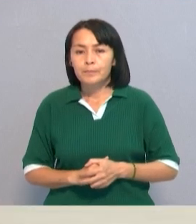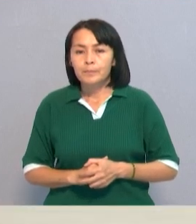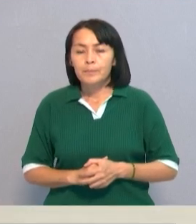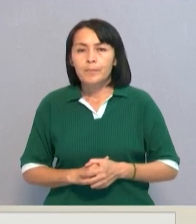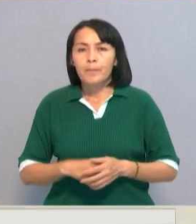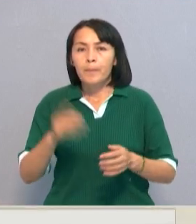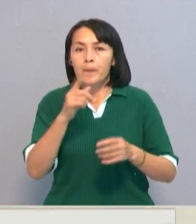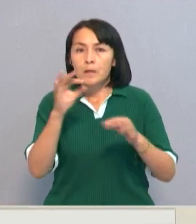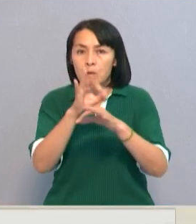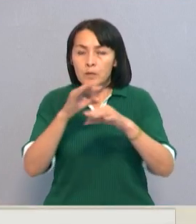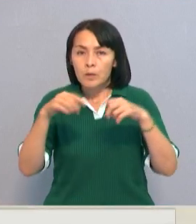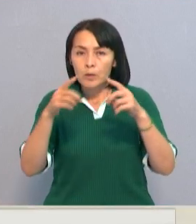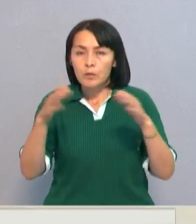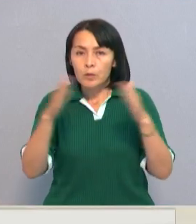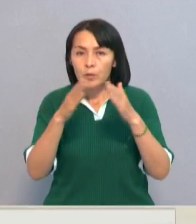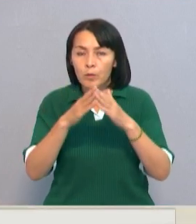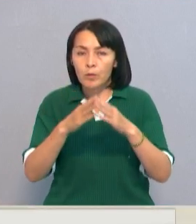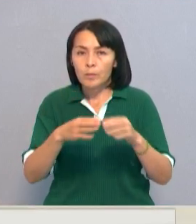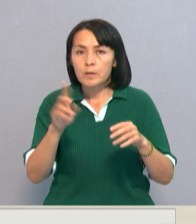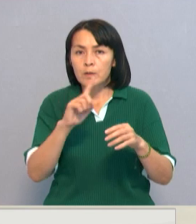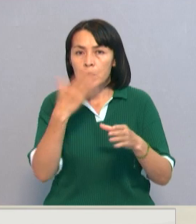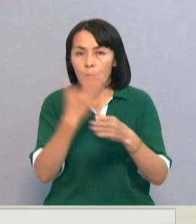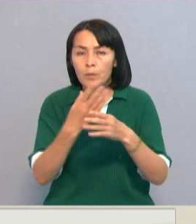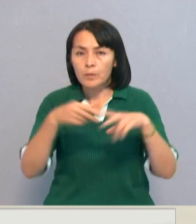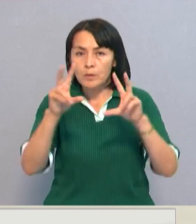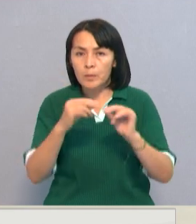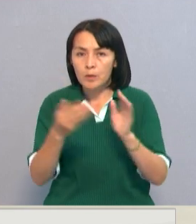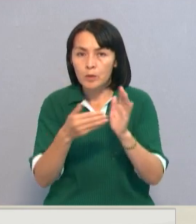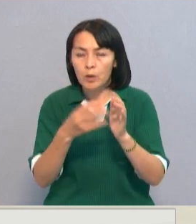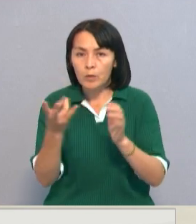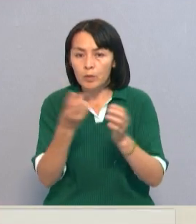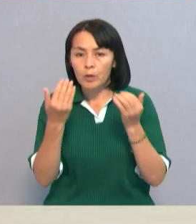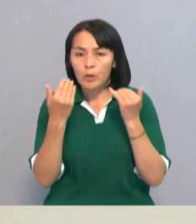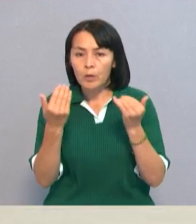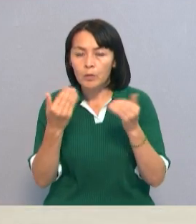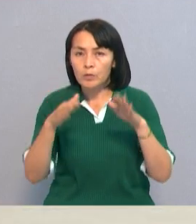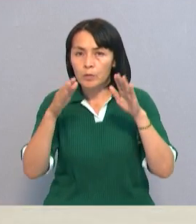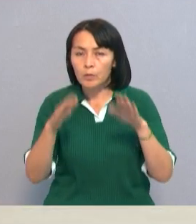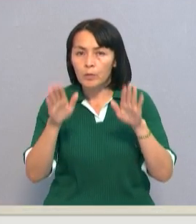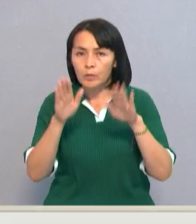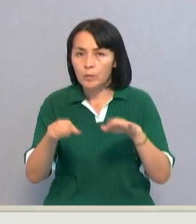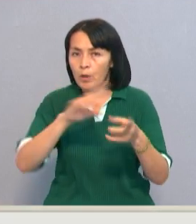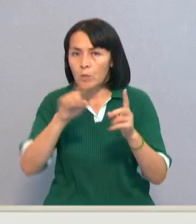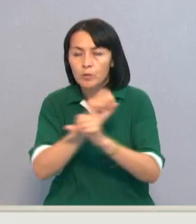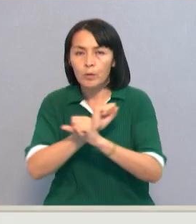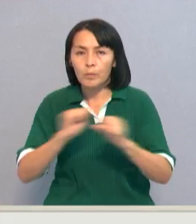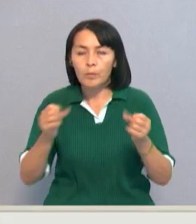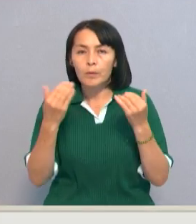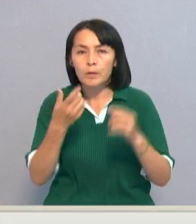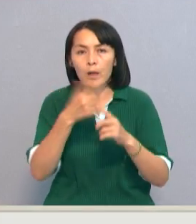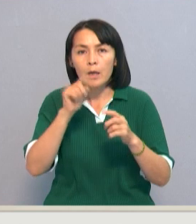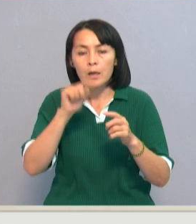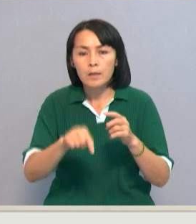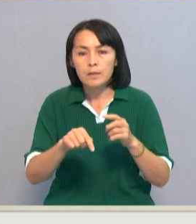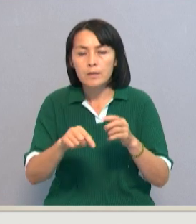При установке газовых установок дома лучше обратиться за помощью к специалисту. Не перемещайте положение того, что было размещено ранее. И это я